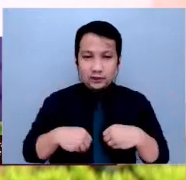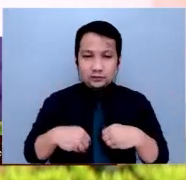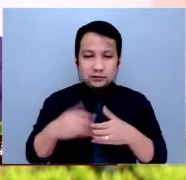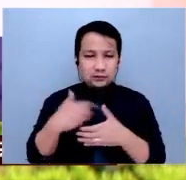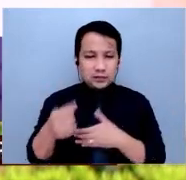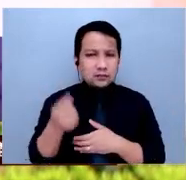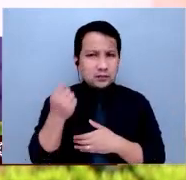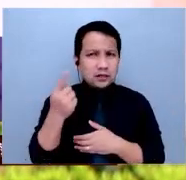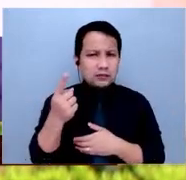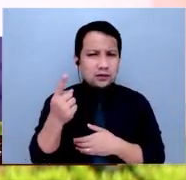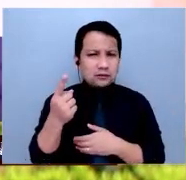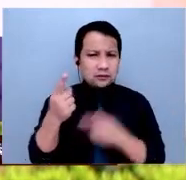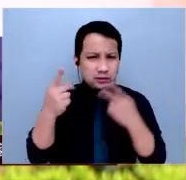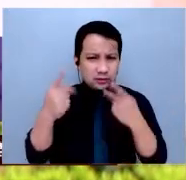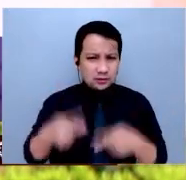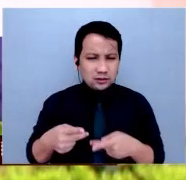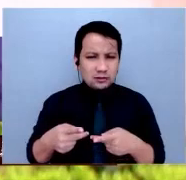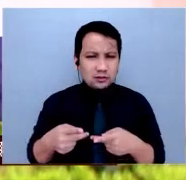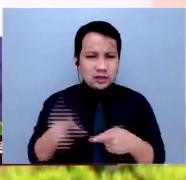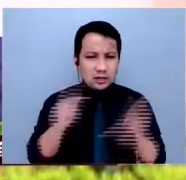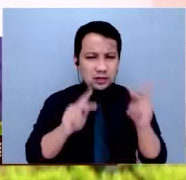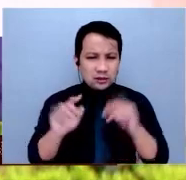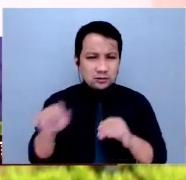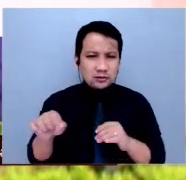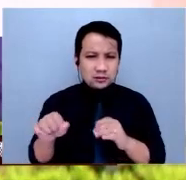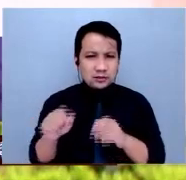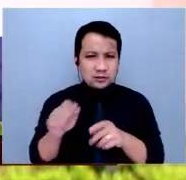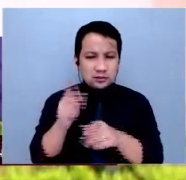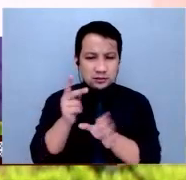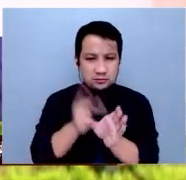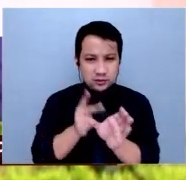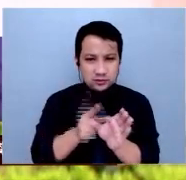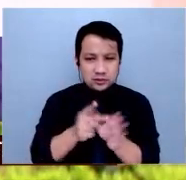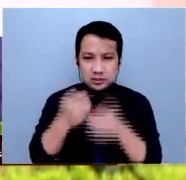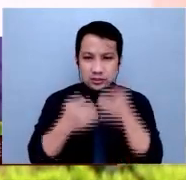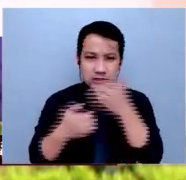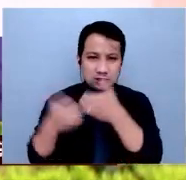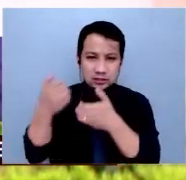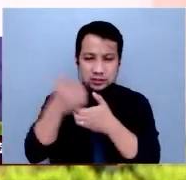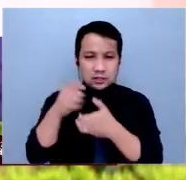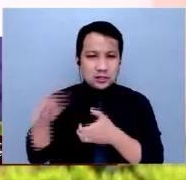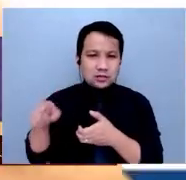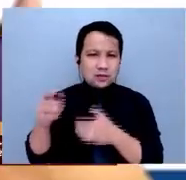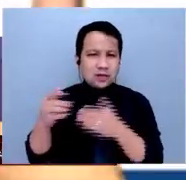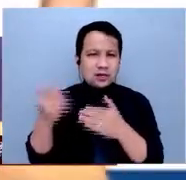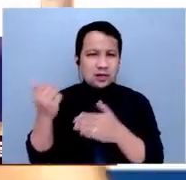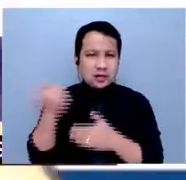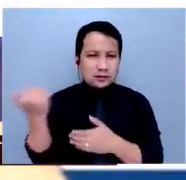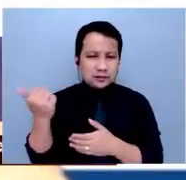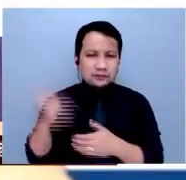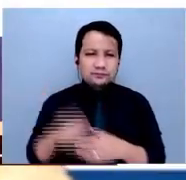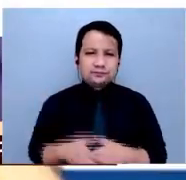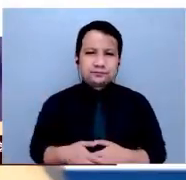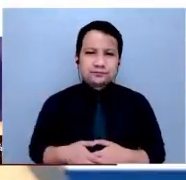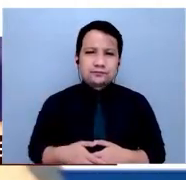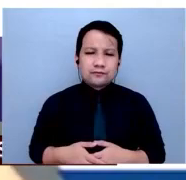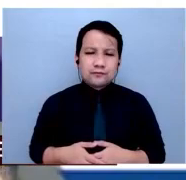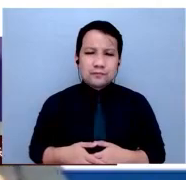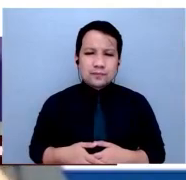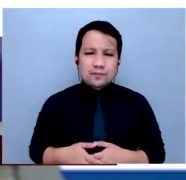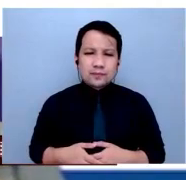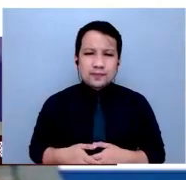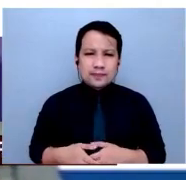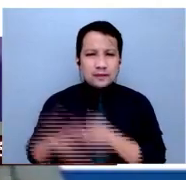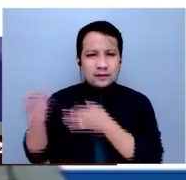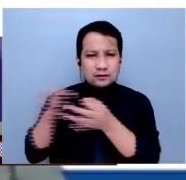po ng physical interventions pong iyon ay mga physicists, engineers, saka yung iba pa. You know, the barrier itself. Paliwanag naman